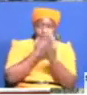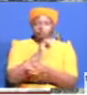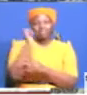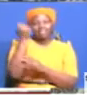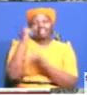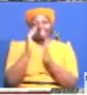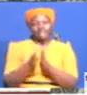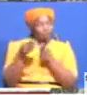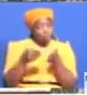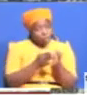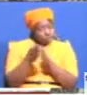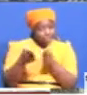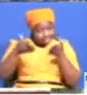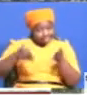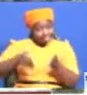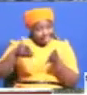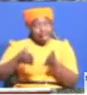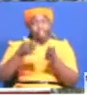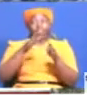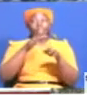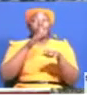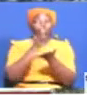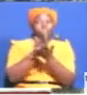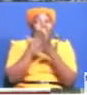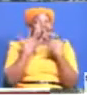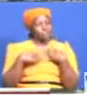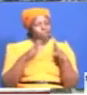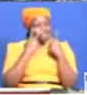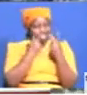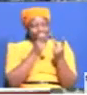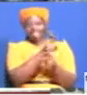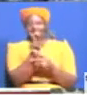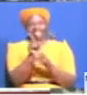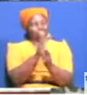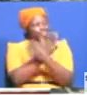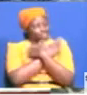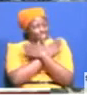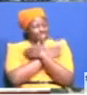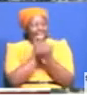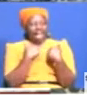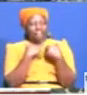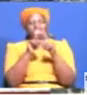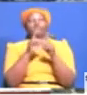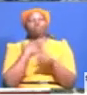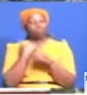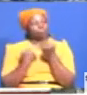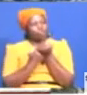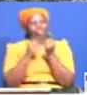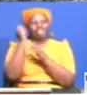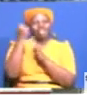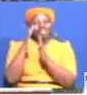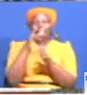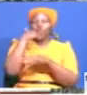are here and the Finnish people are very friendly and willing to support Kenyans who are thirsty for more